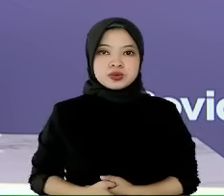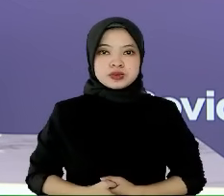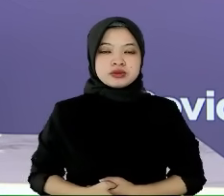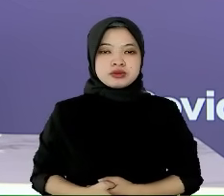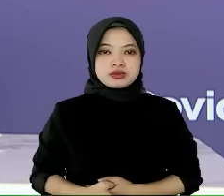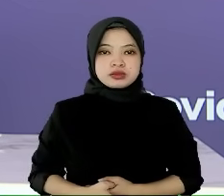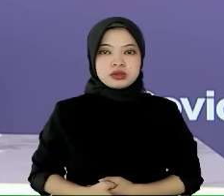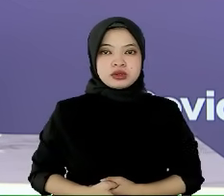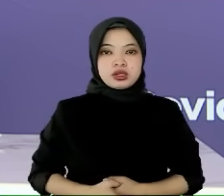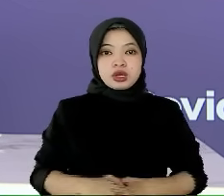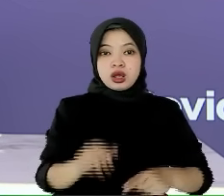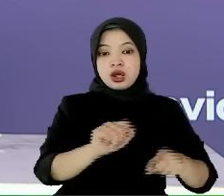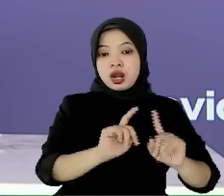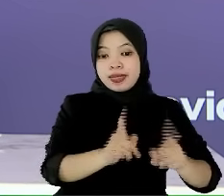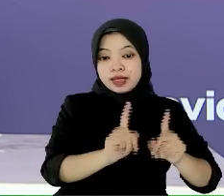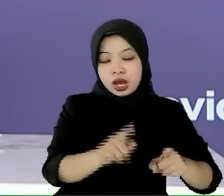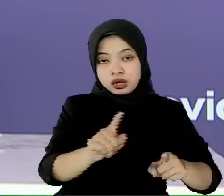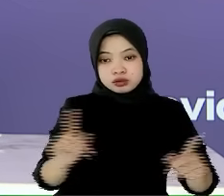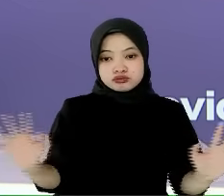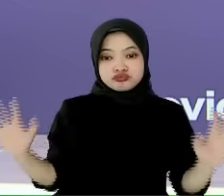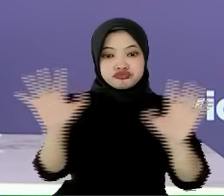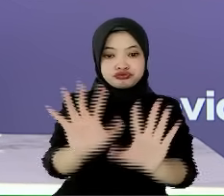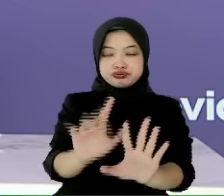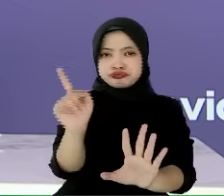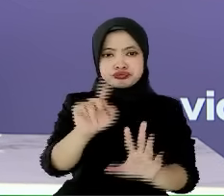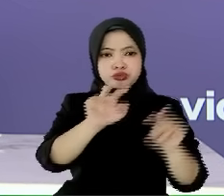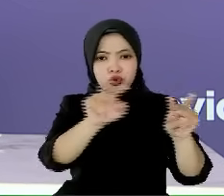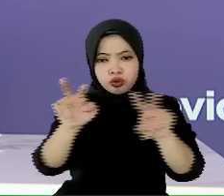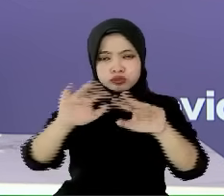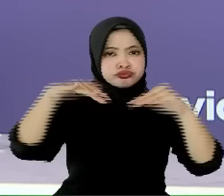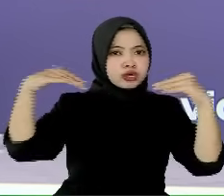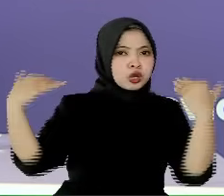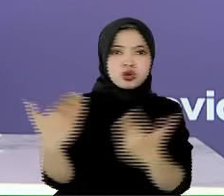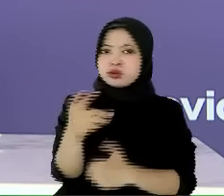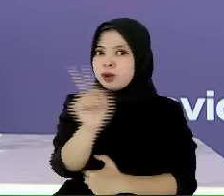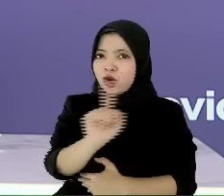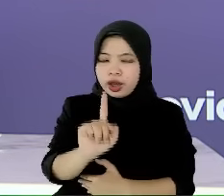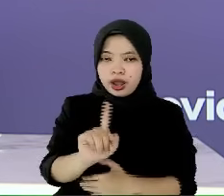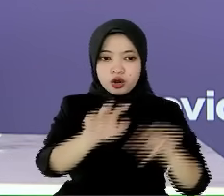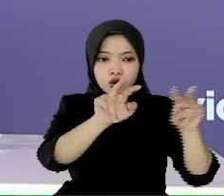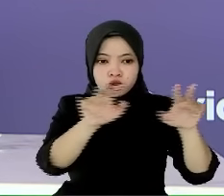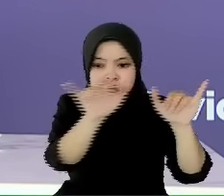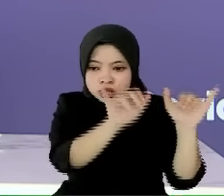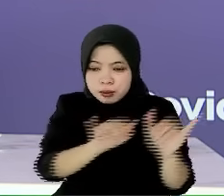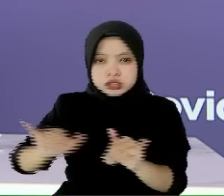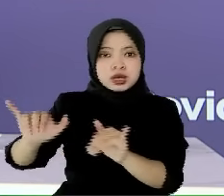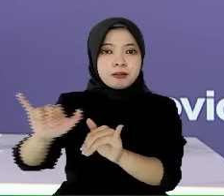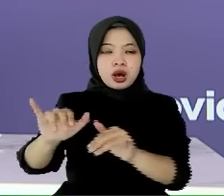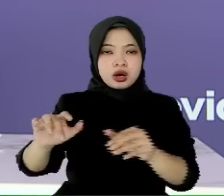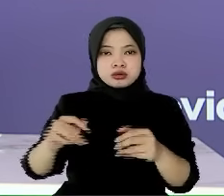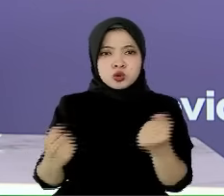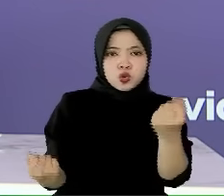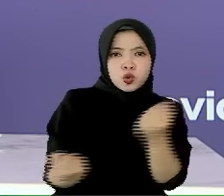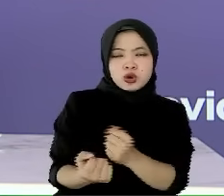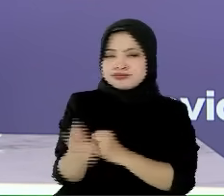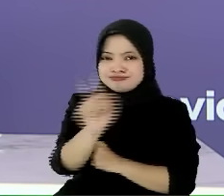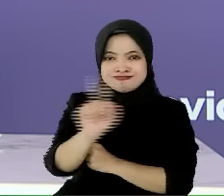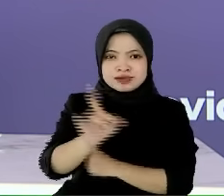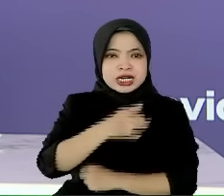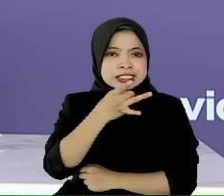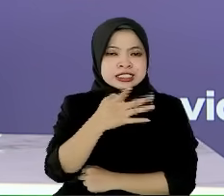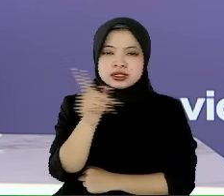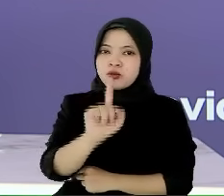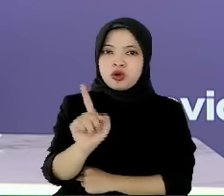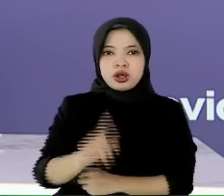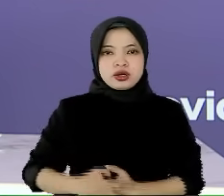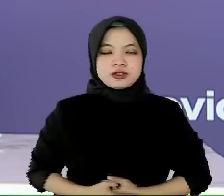Pelaksanaan kompetisi tidak diperbolehkan menerima penonton langsung di stadion. Kegiatan menonton bersama oleh supporter juga tidak